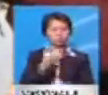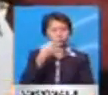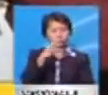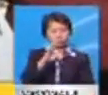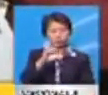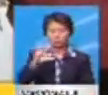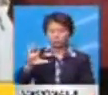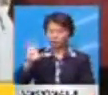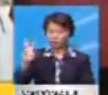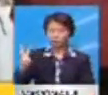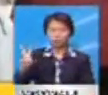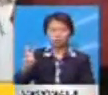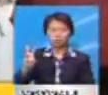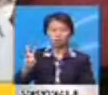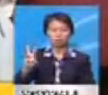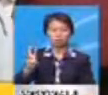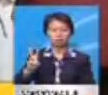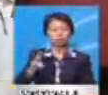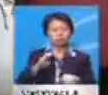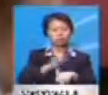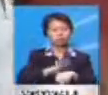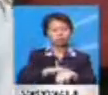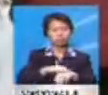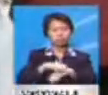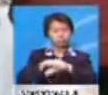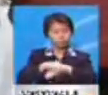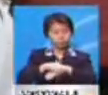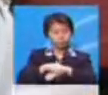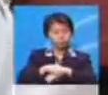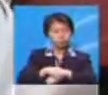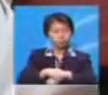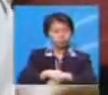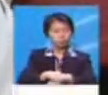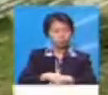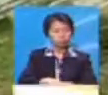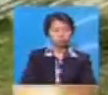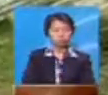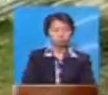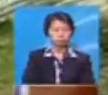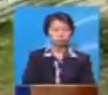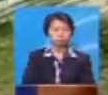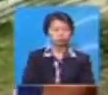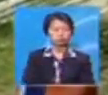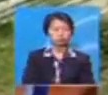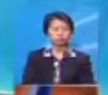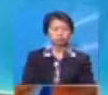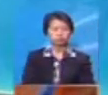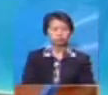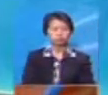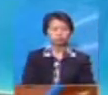56 dulu. Lagi zaman British. Datai dia tu, ni 60 tahun dah.